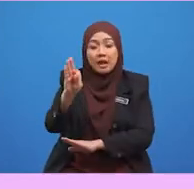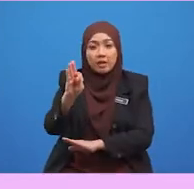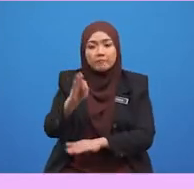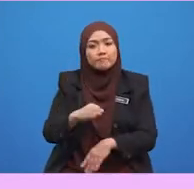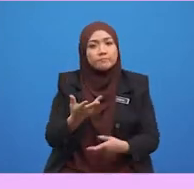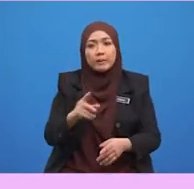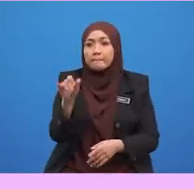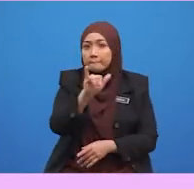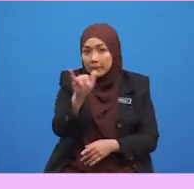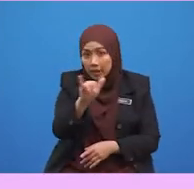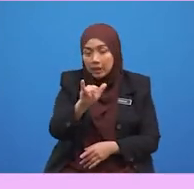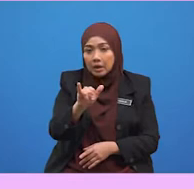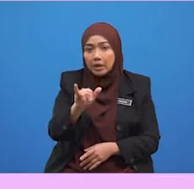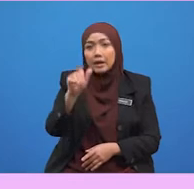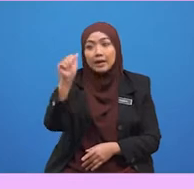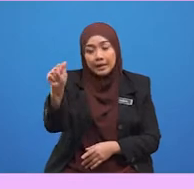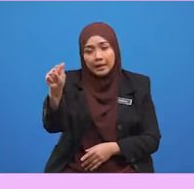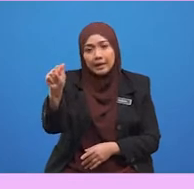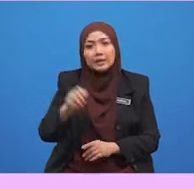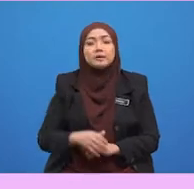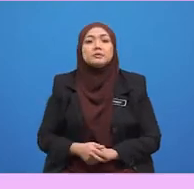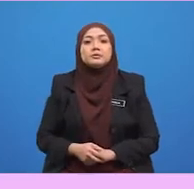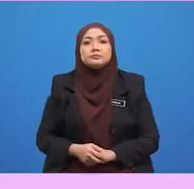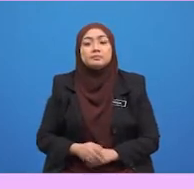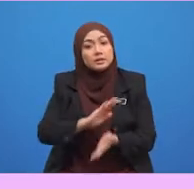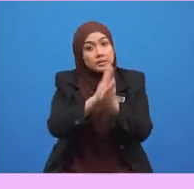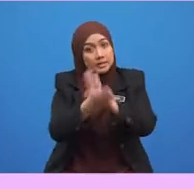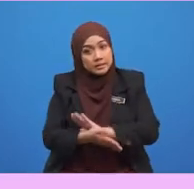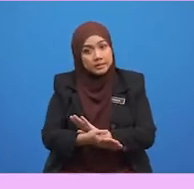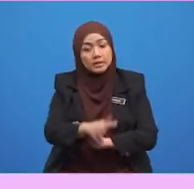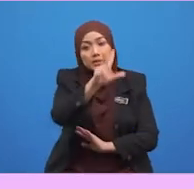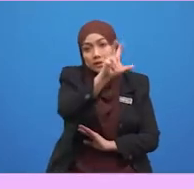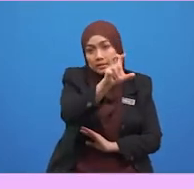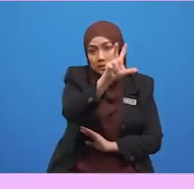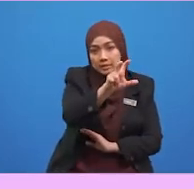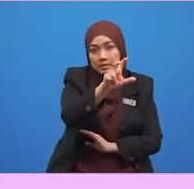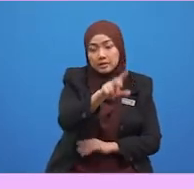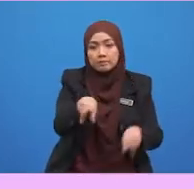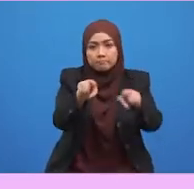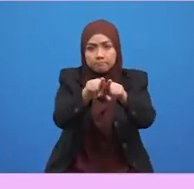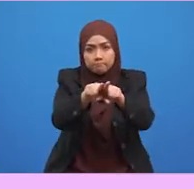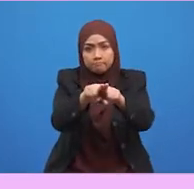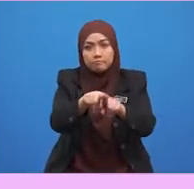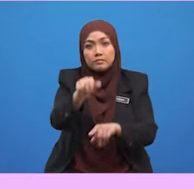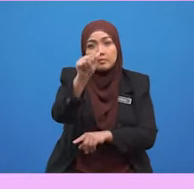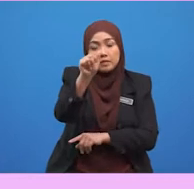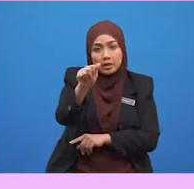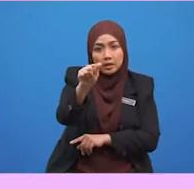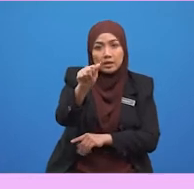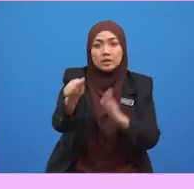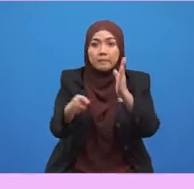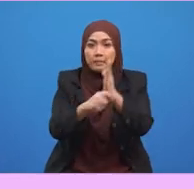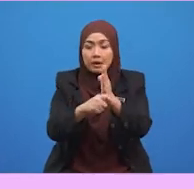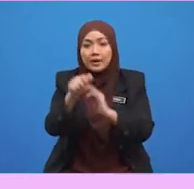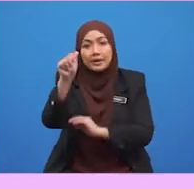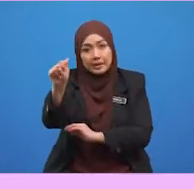EF masing-masing sebagai A. Maka 30 sama dengan A